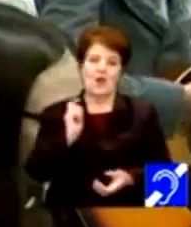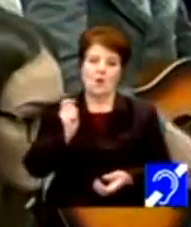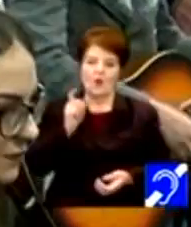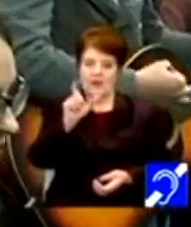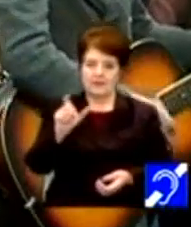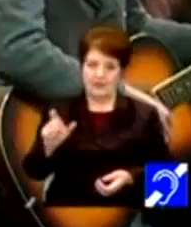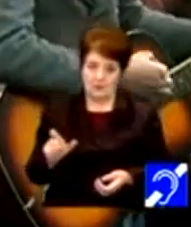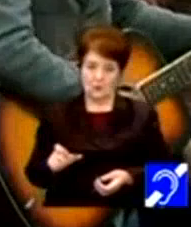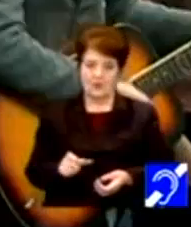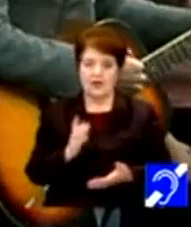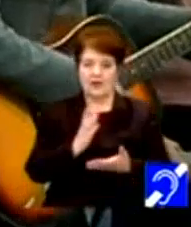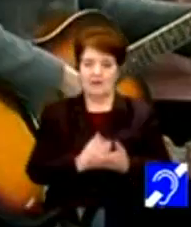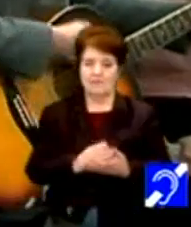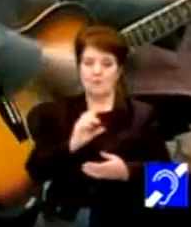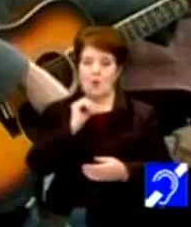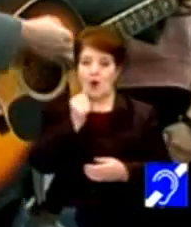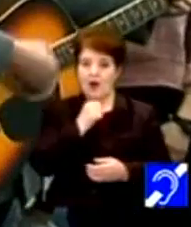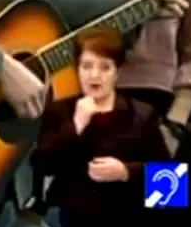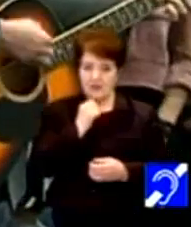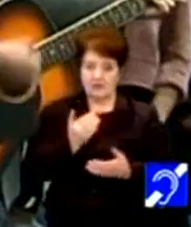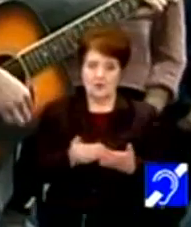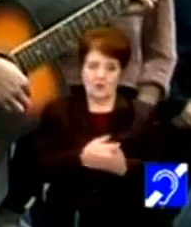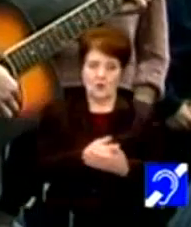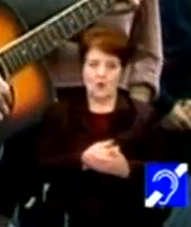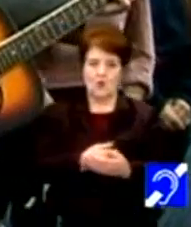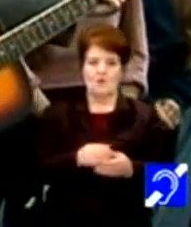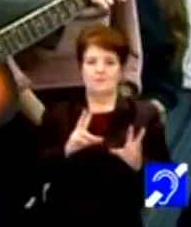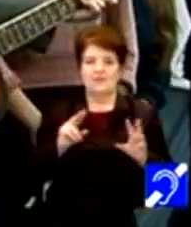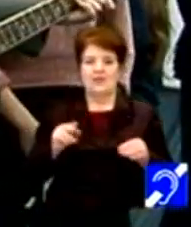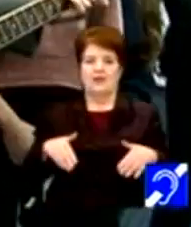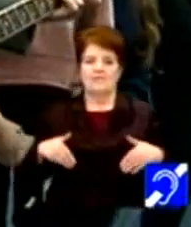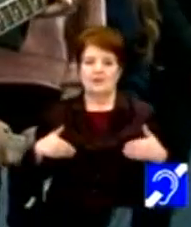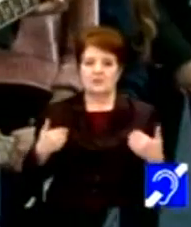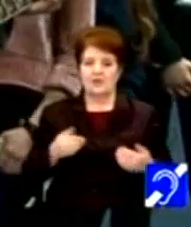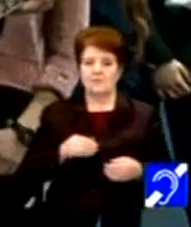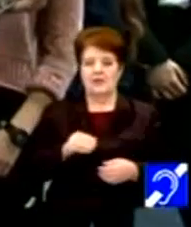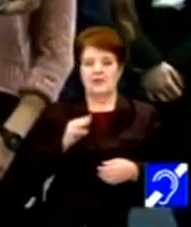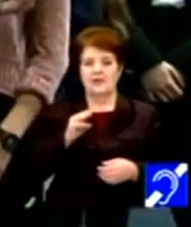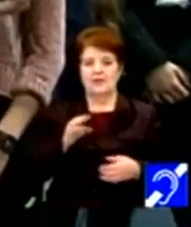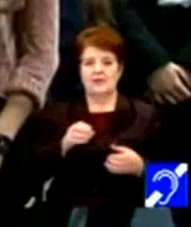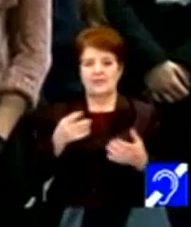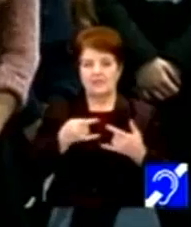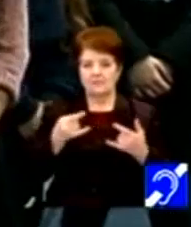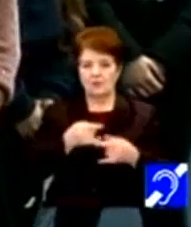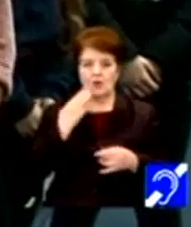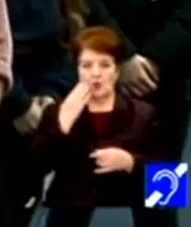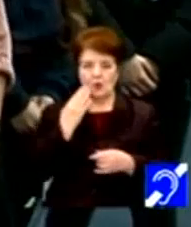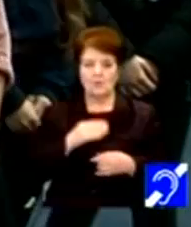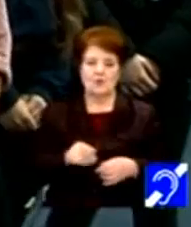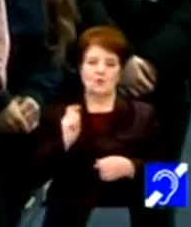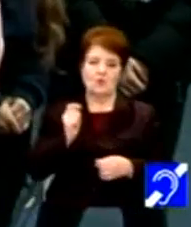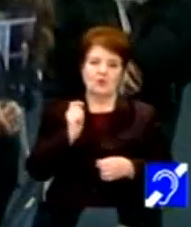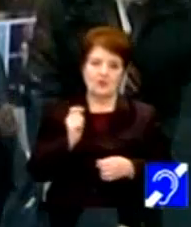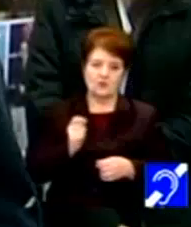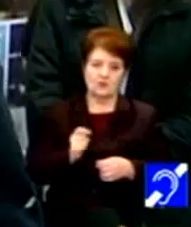Colindătorii naurați, avem parte de un an nou plin de reușite. Felicităm televiziunea română cu ocazia sărbătorilor de iarnă, cu ocazia Crăciunului